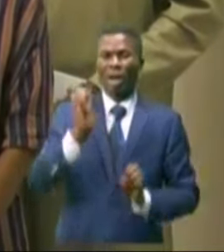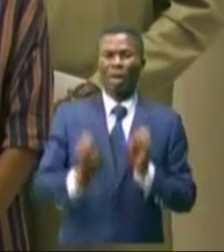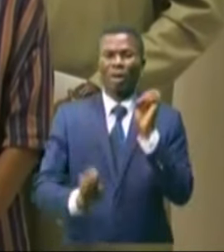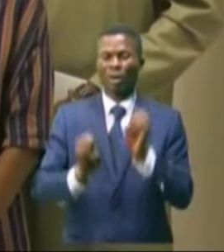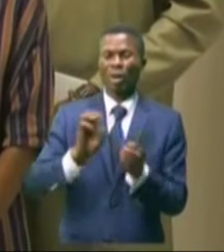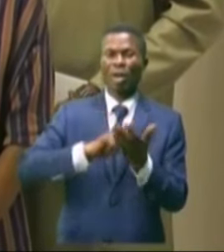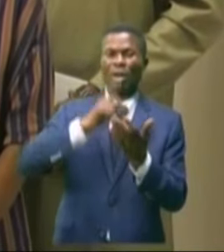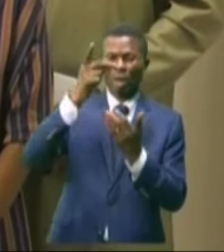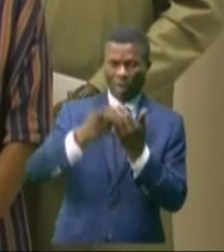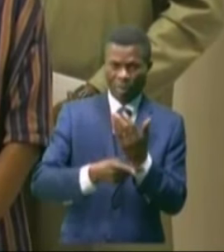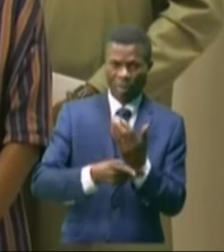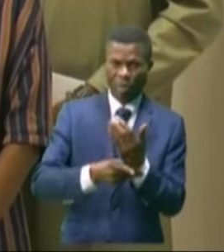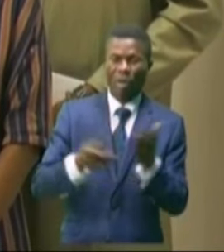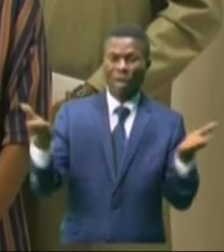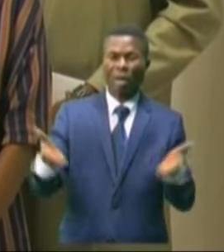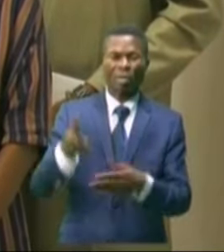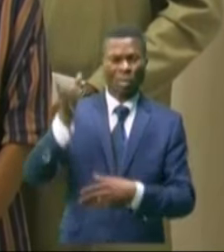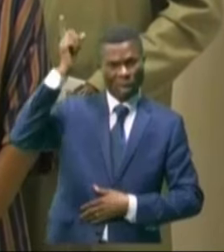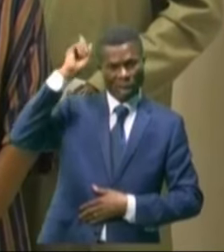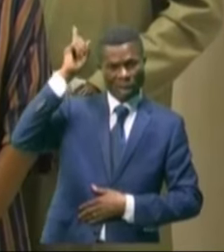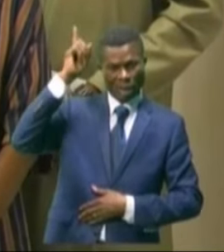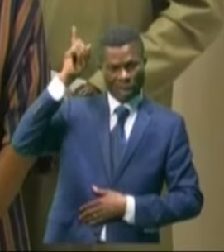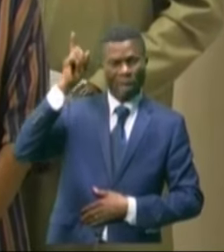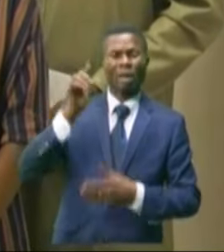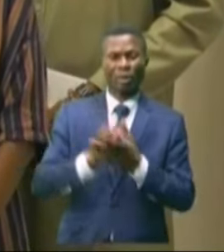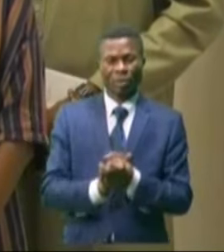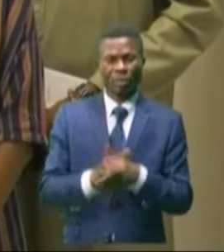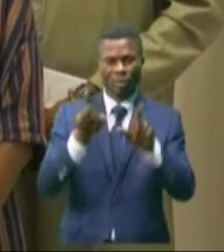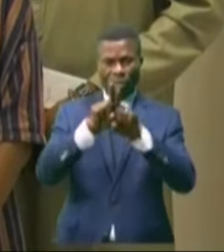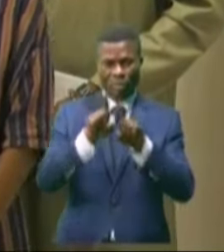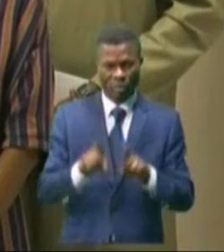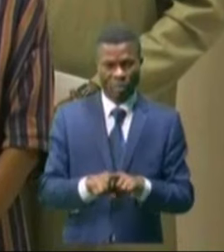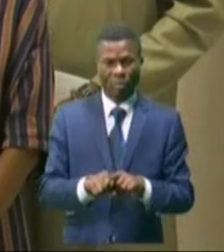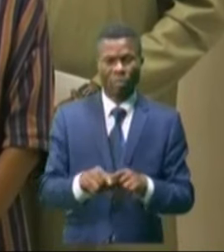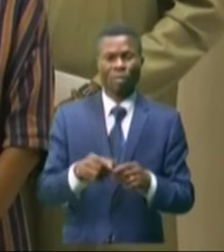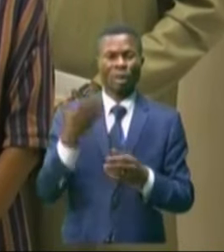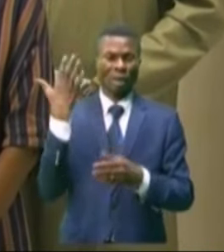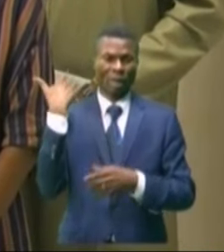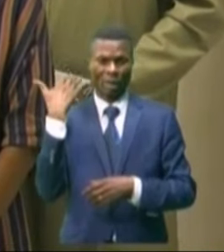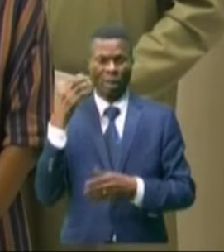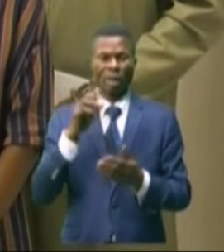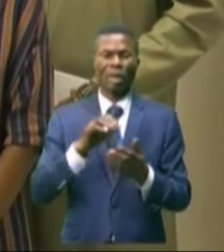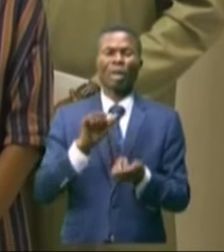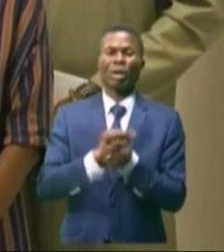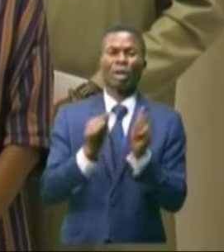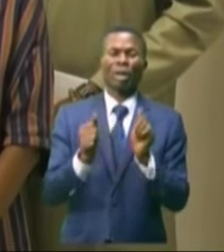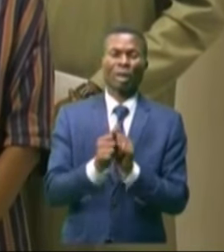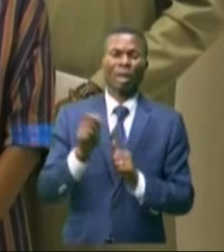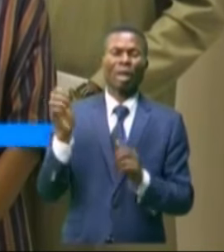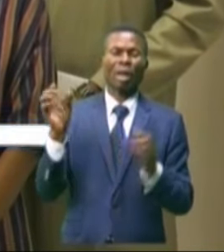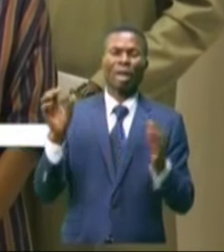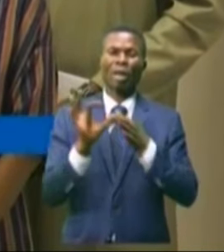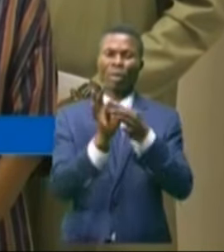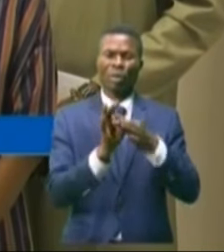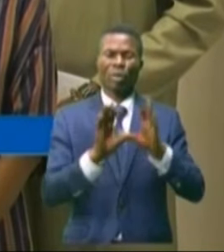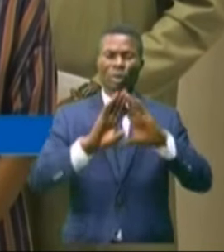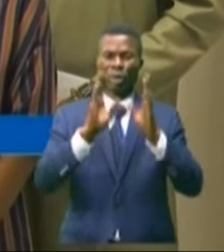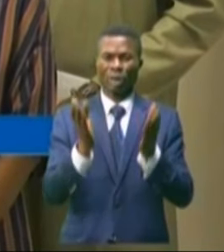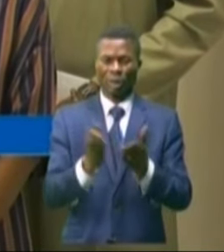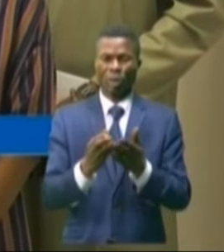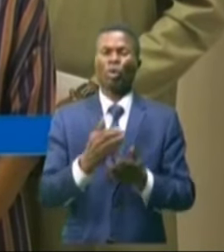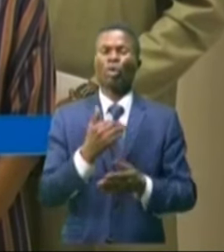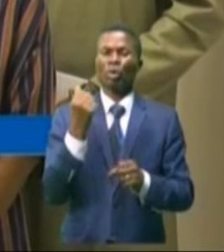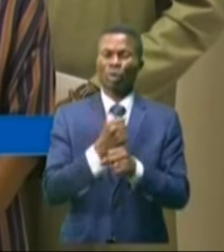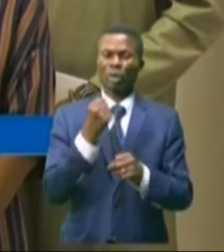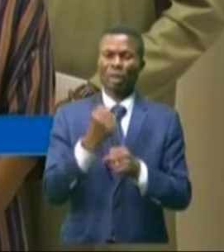programmes existants et dans le précédent. Et dernièrement, le programme sera cohérent avec tous les autres investissements